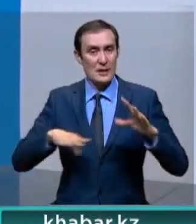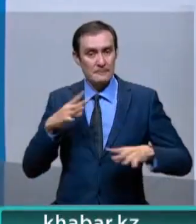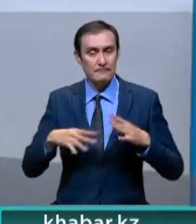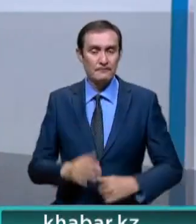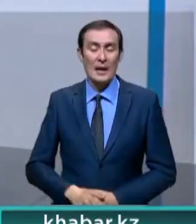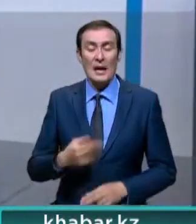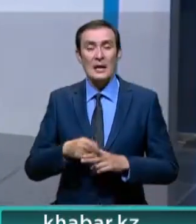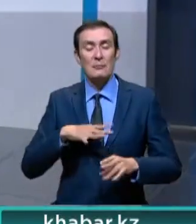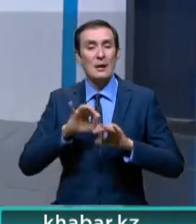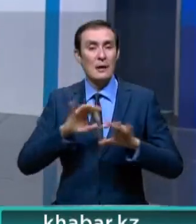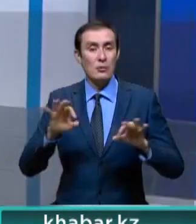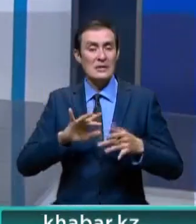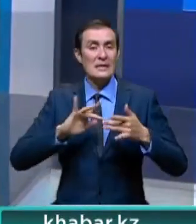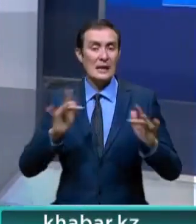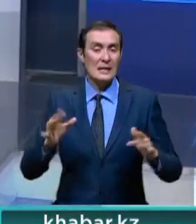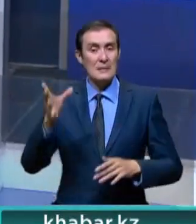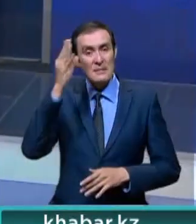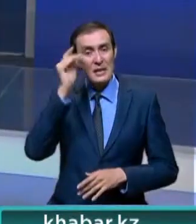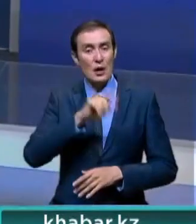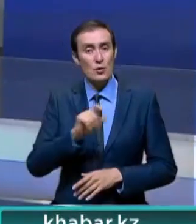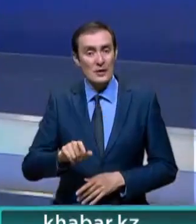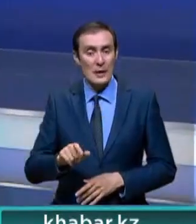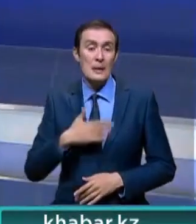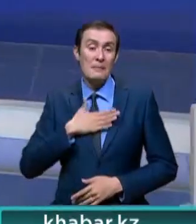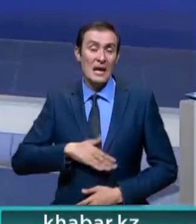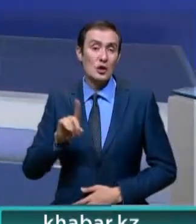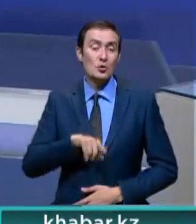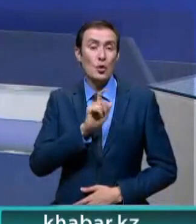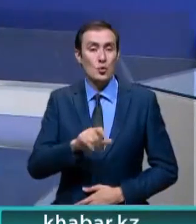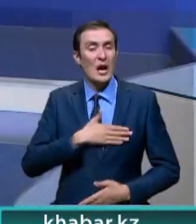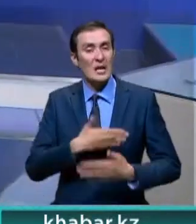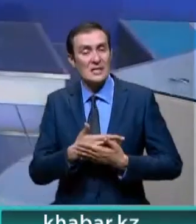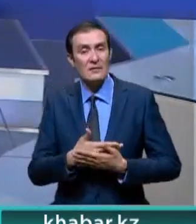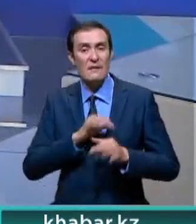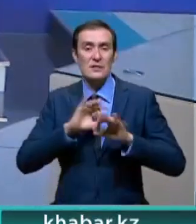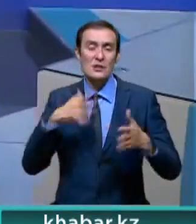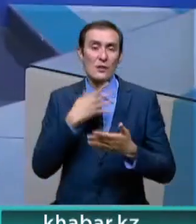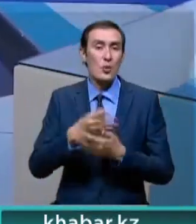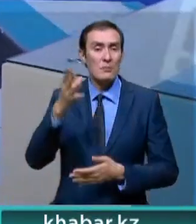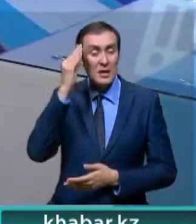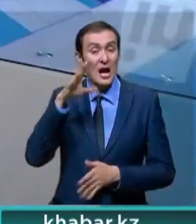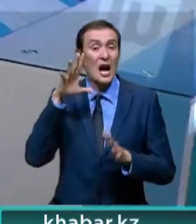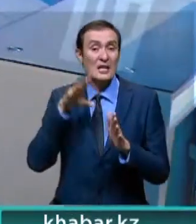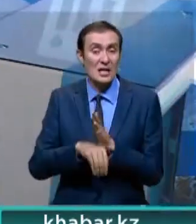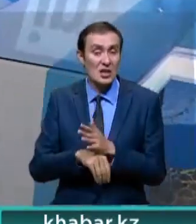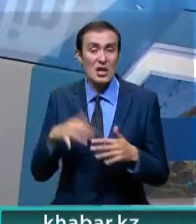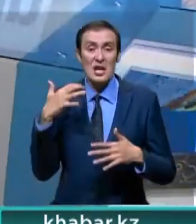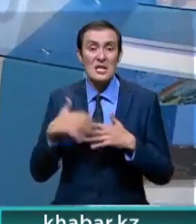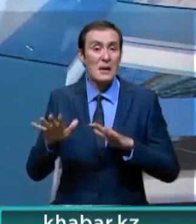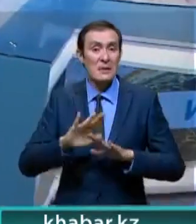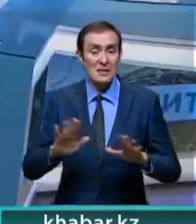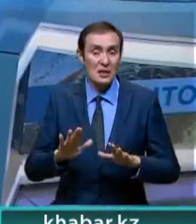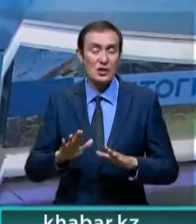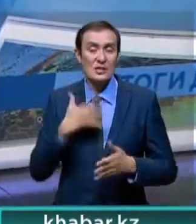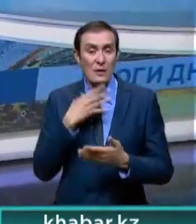Это был обзор просторов Казнета и мнение казахстанцев. Приятно, что люди активно выражают свое мнение, а значит, им не